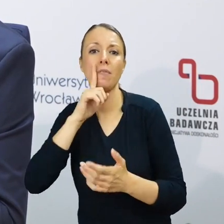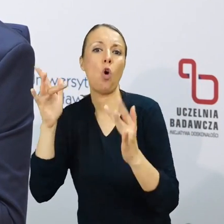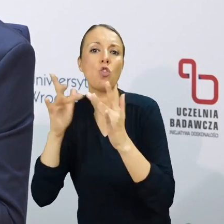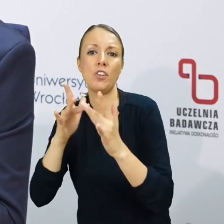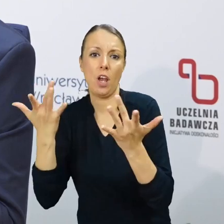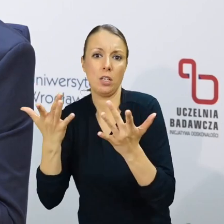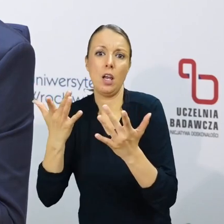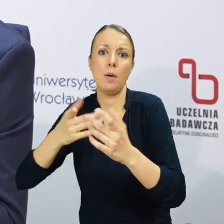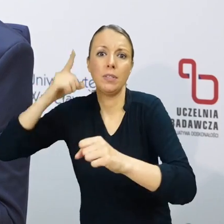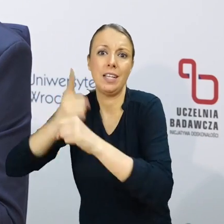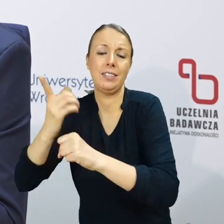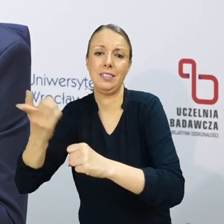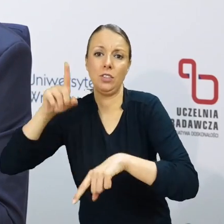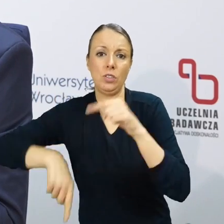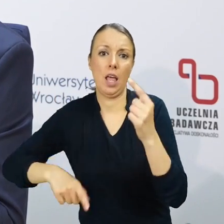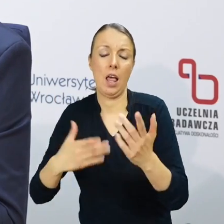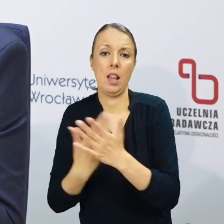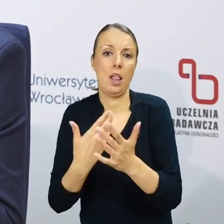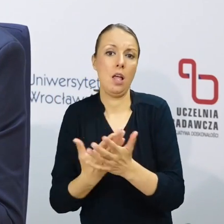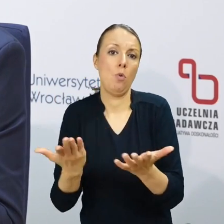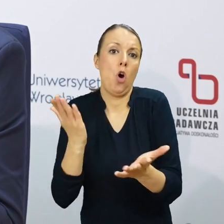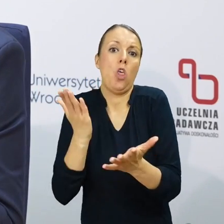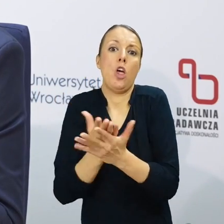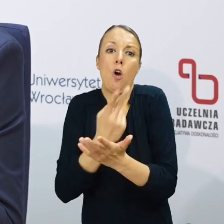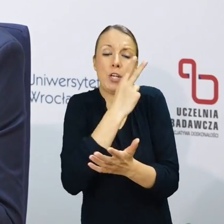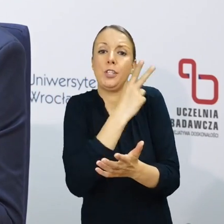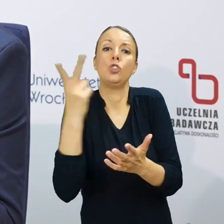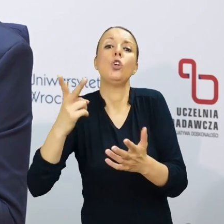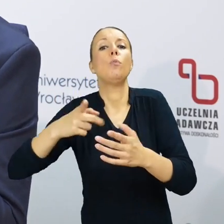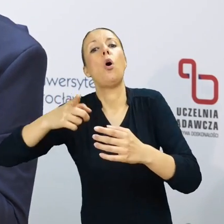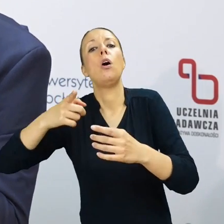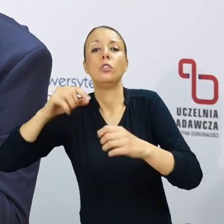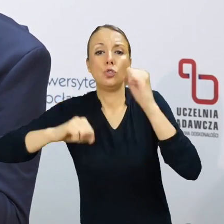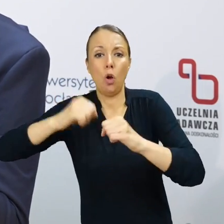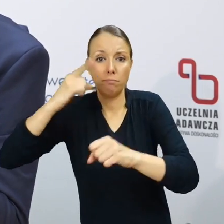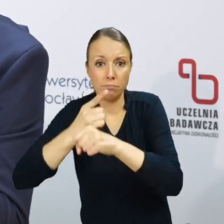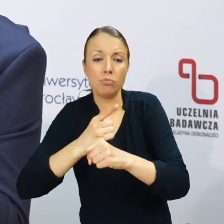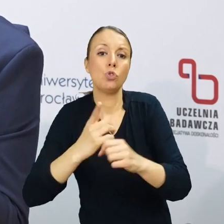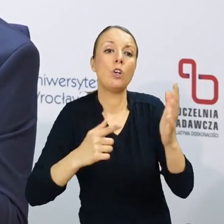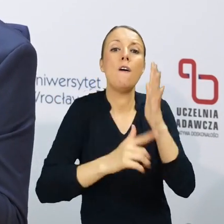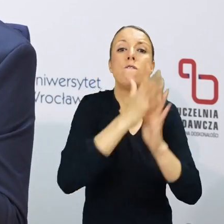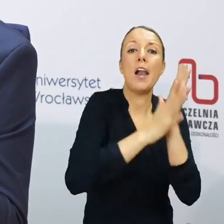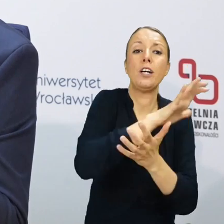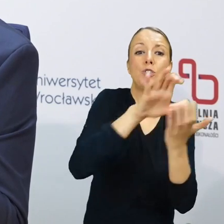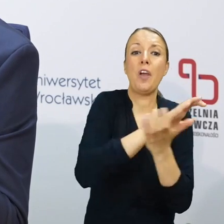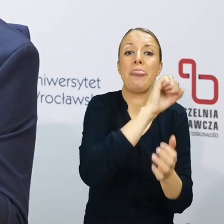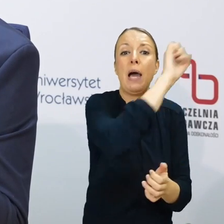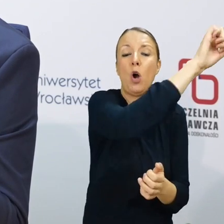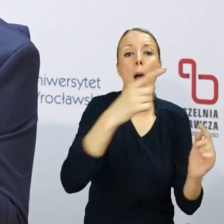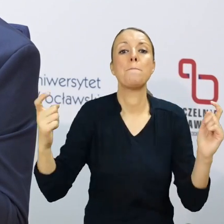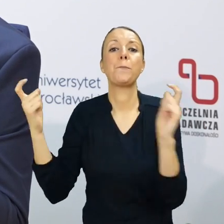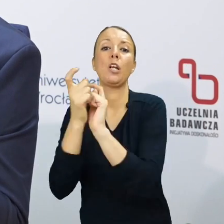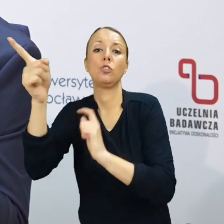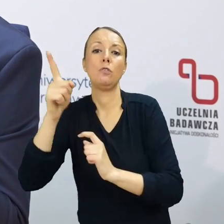argumentacji jak ta, którą przywołałem, wojna świata demokratycznego z państwem islamskim. Natomiast nie zmienia to faktu, że